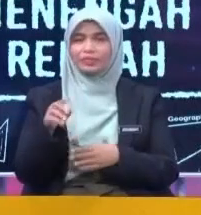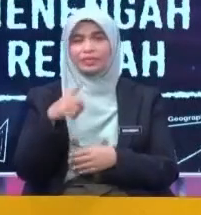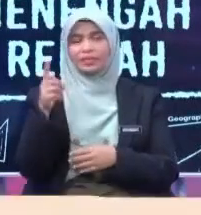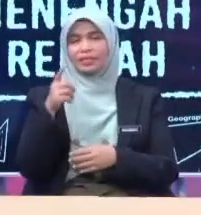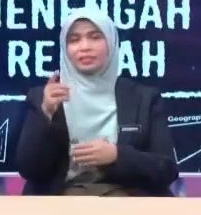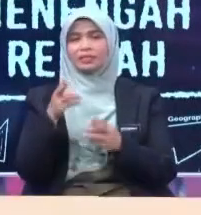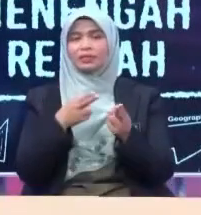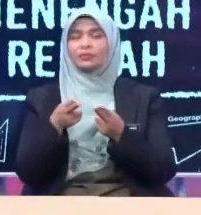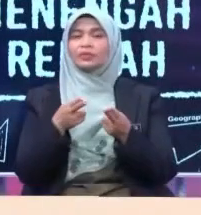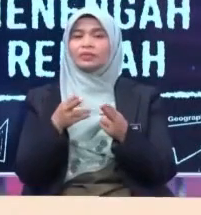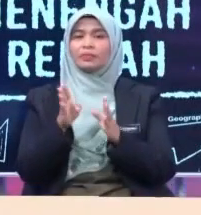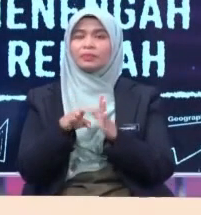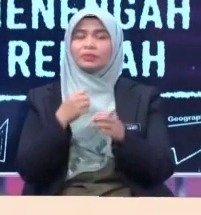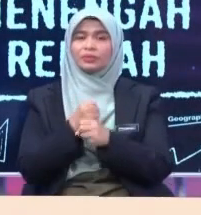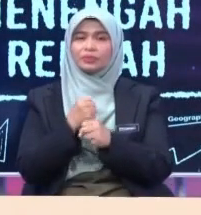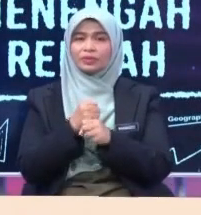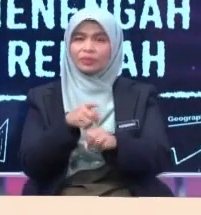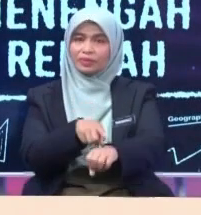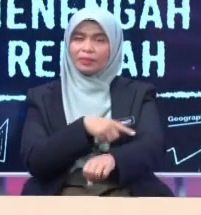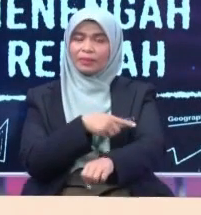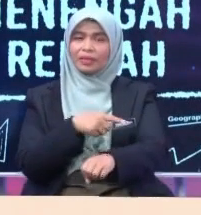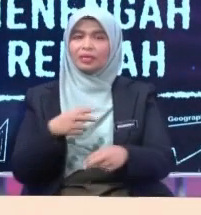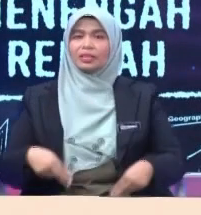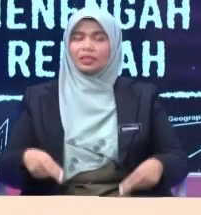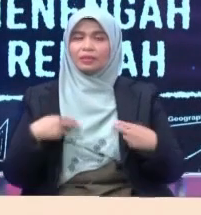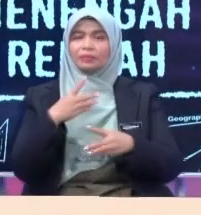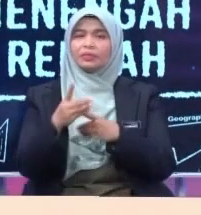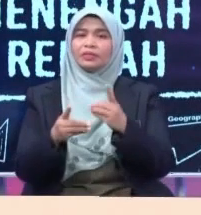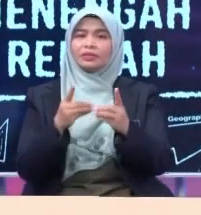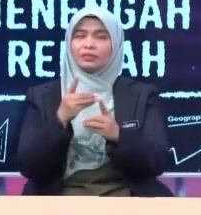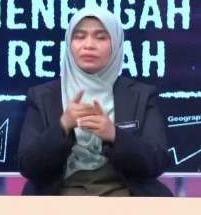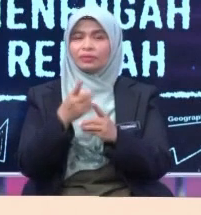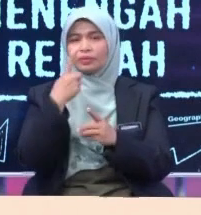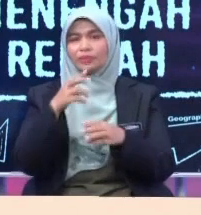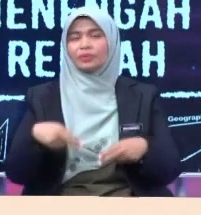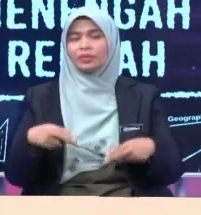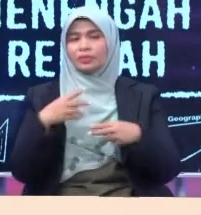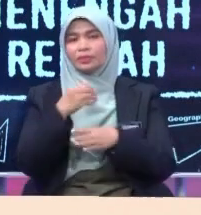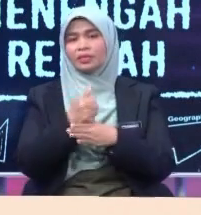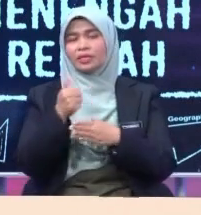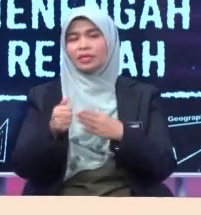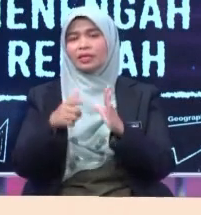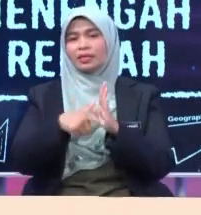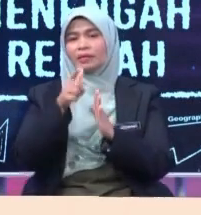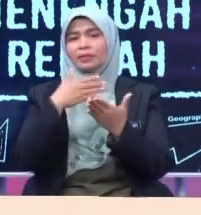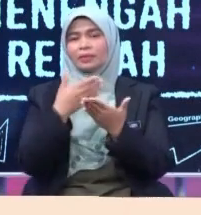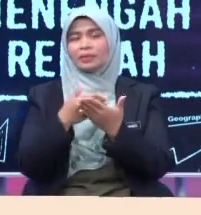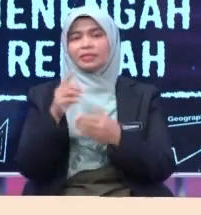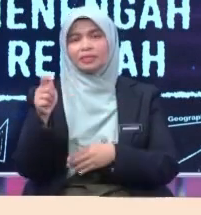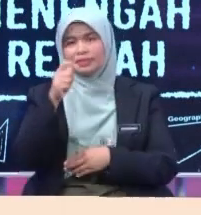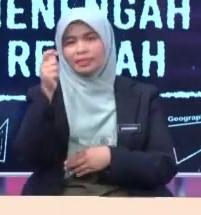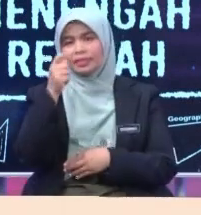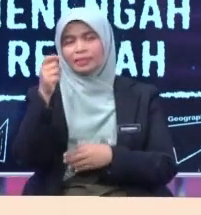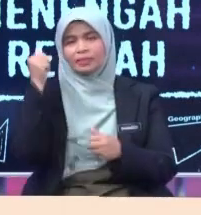untuk meningkatkan amal soleh sepanjang hayat kita di dunia agar dapat melalui kehidupan di akhirat dengan baik. Dan yang kedua, kita perlu sentiasa mengati Allah dalam